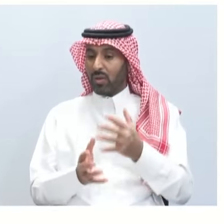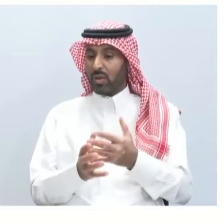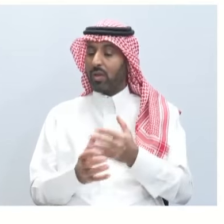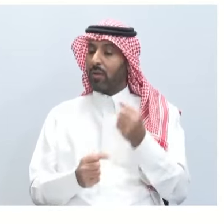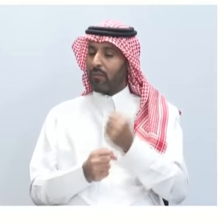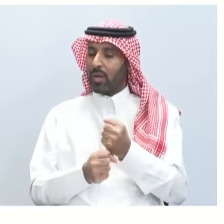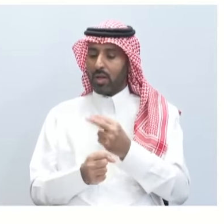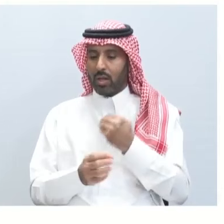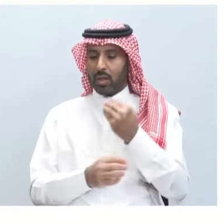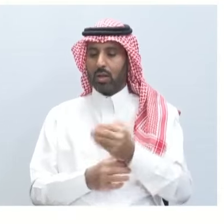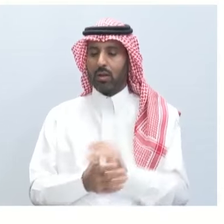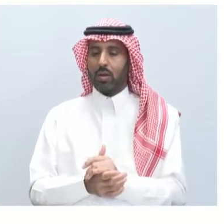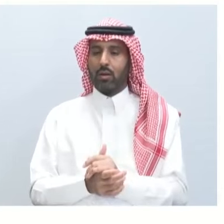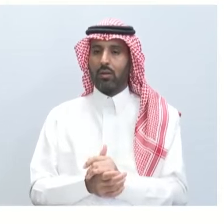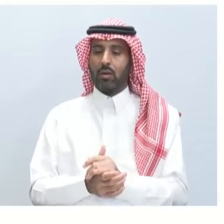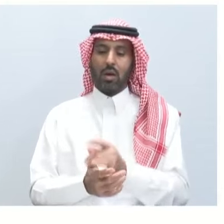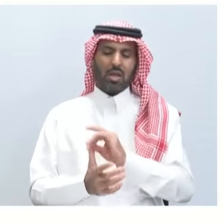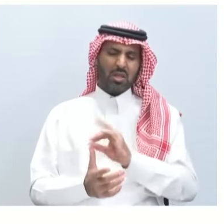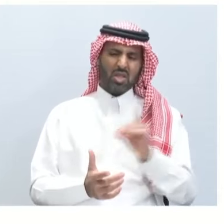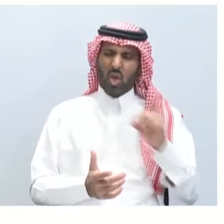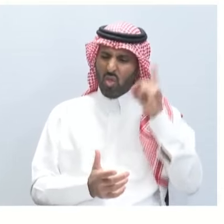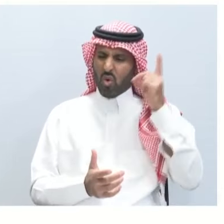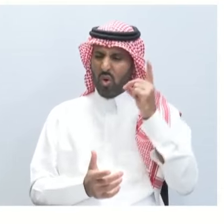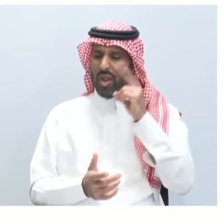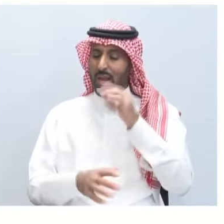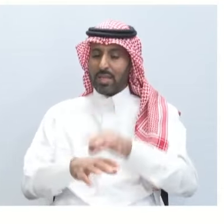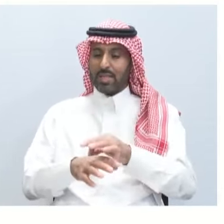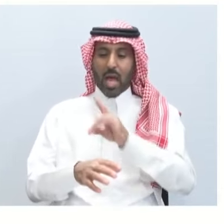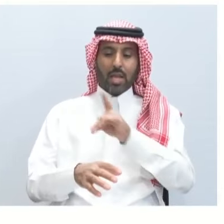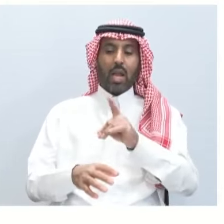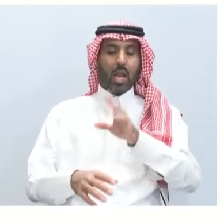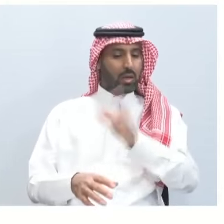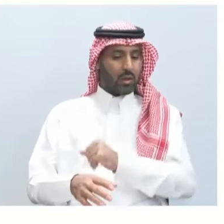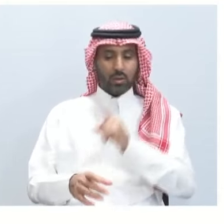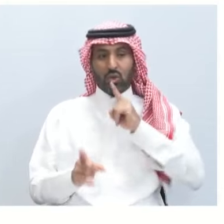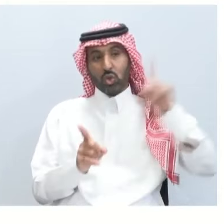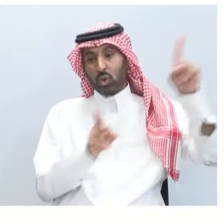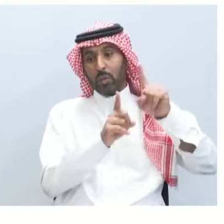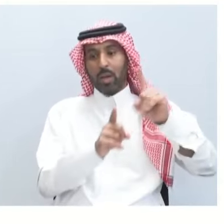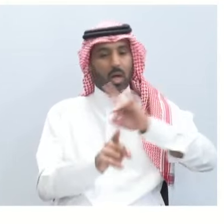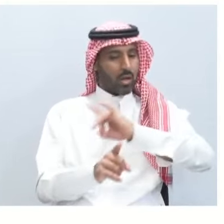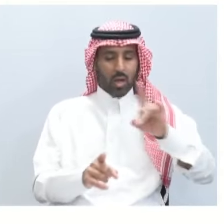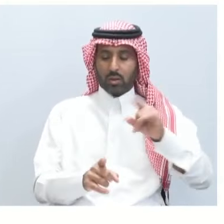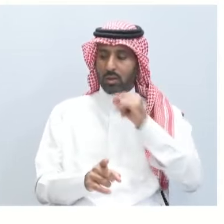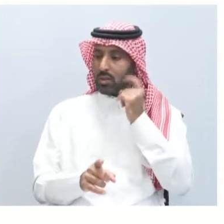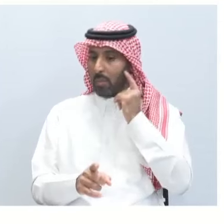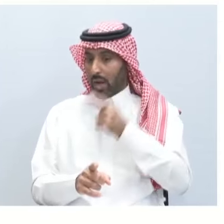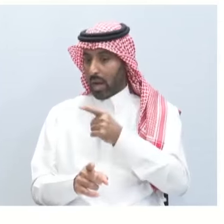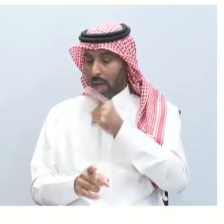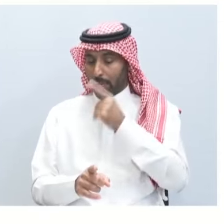حينما نهى الله عز وجل عن طاعتهما في امر الشرك ان معنى ذلك ان يسيء